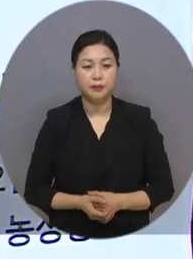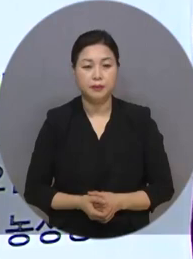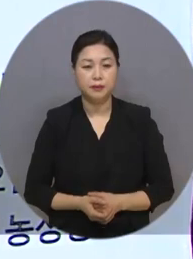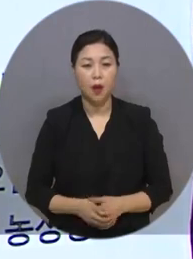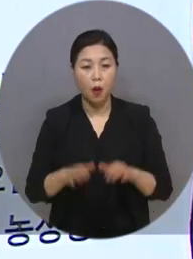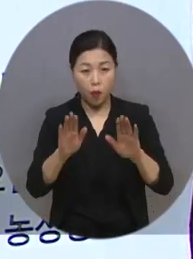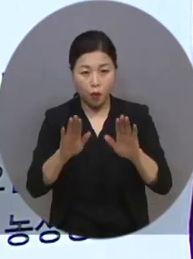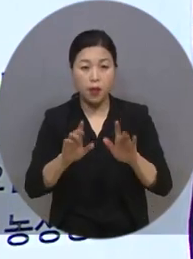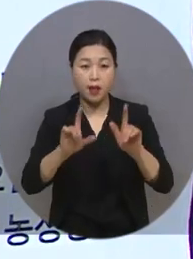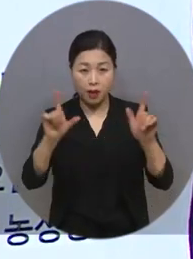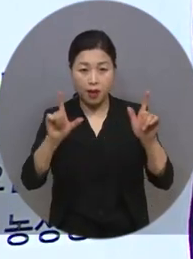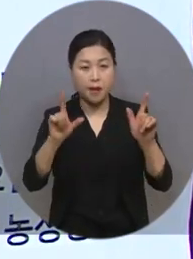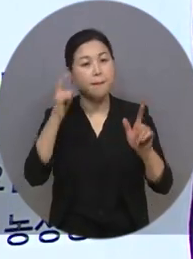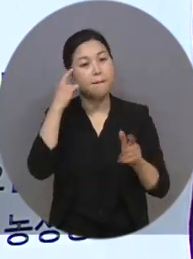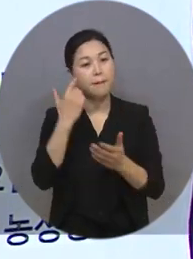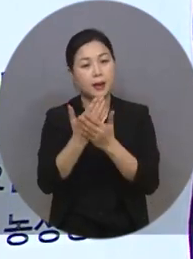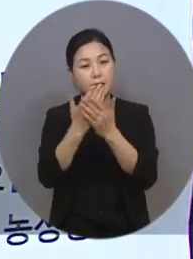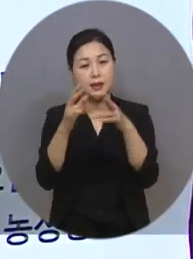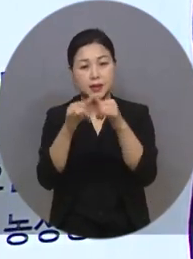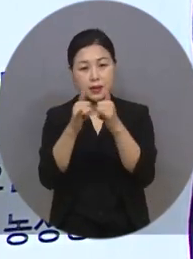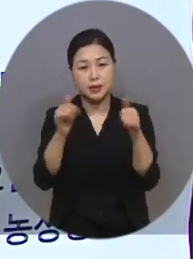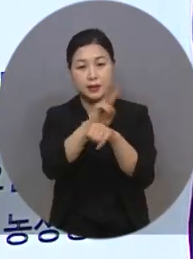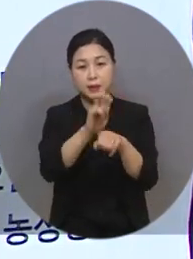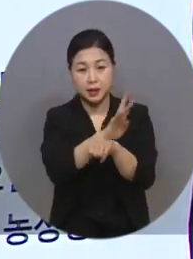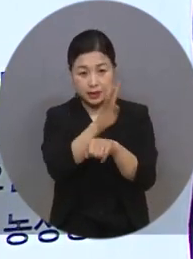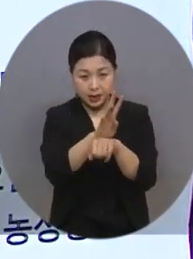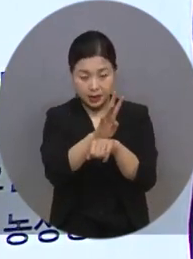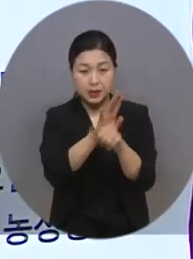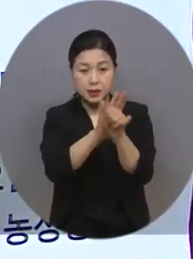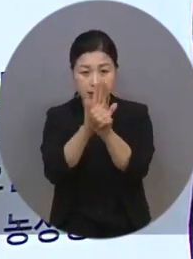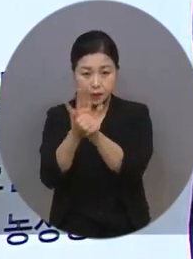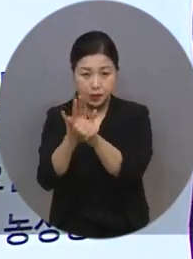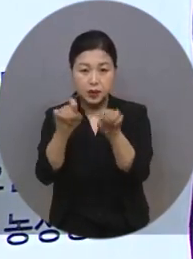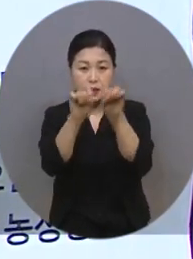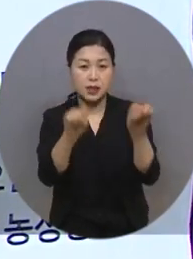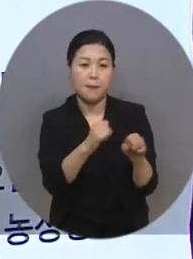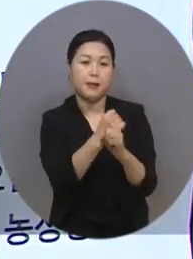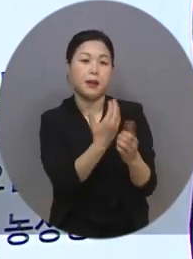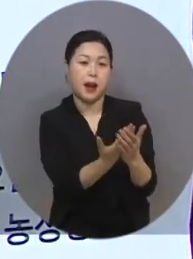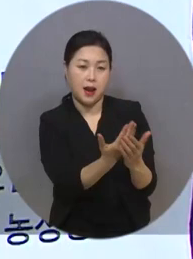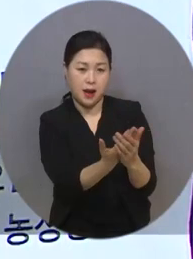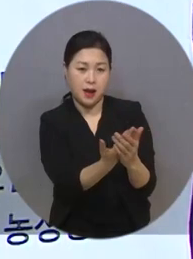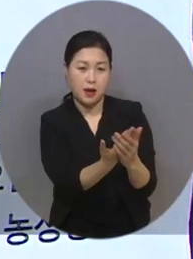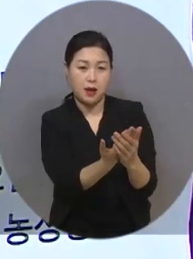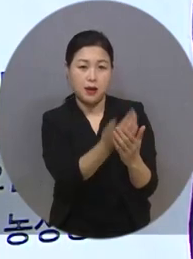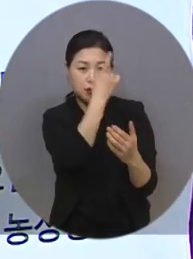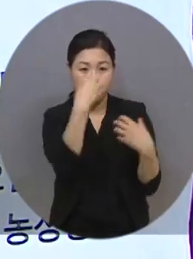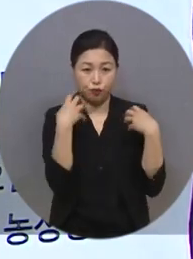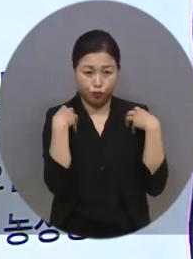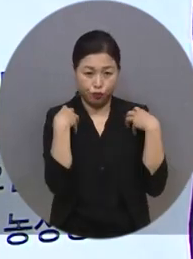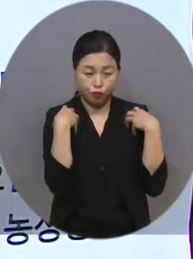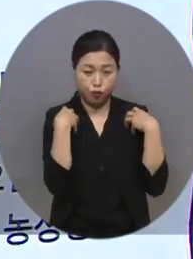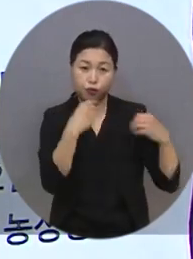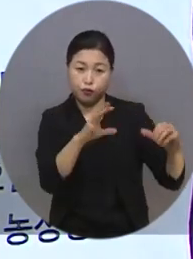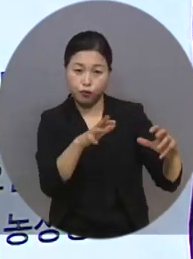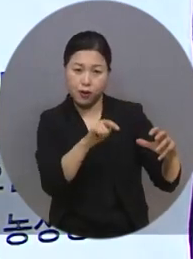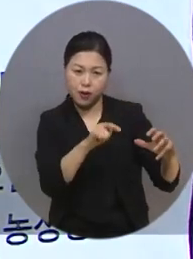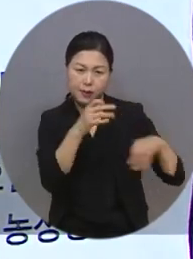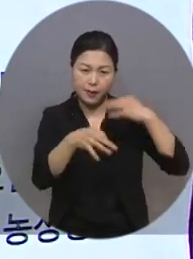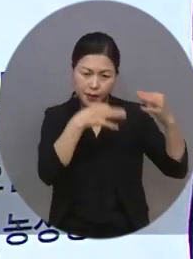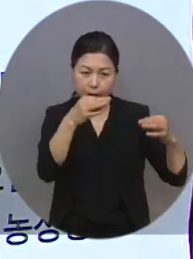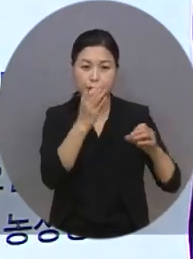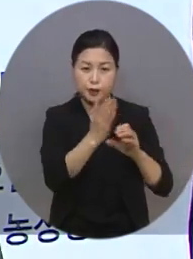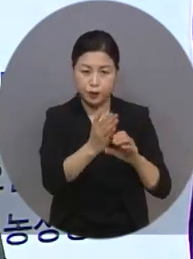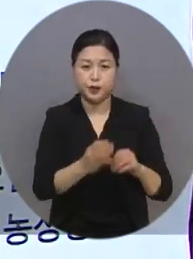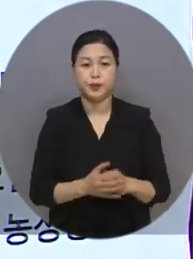올해 발달장애인 24시간 지원 체계를 구축해 달라고 국가정부에 외치고 있습니다.